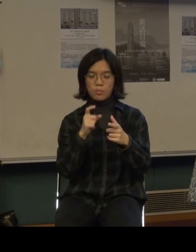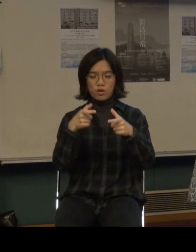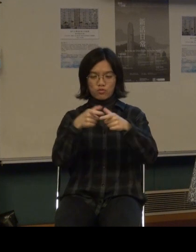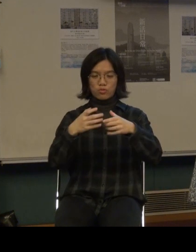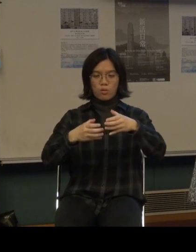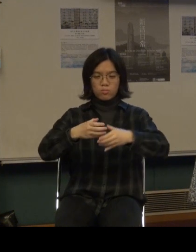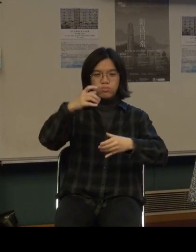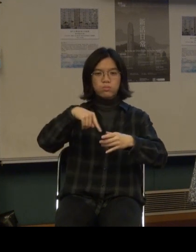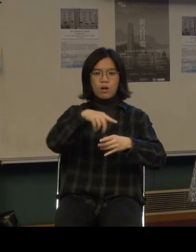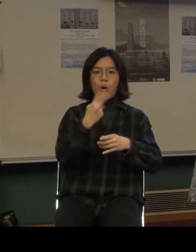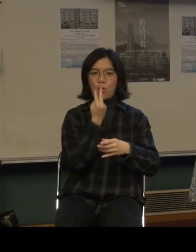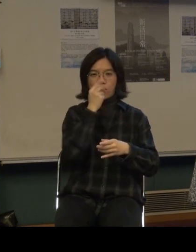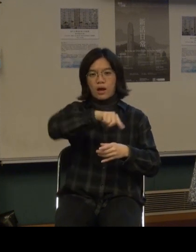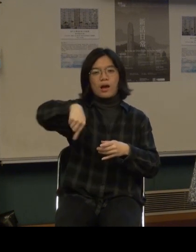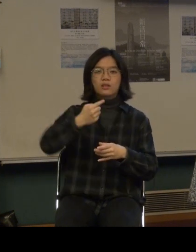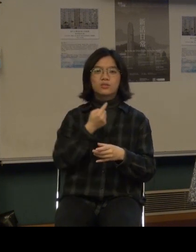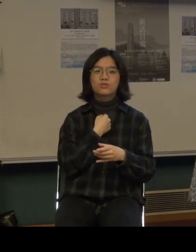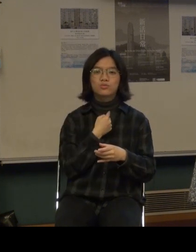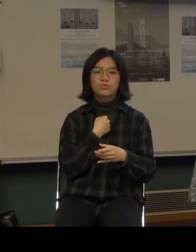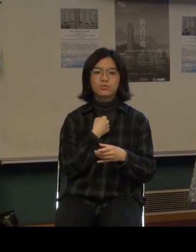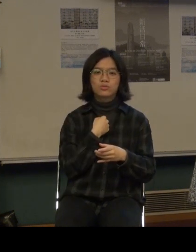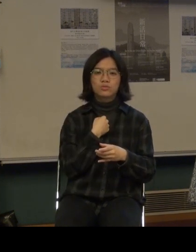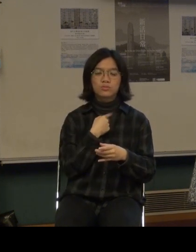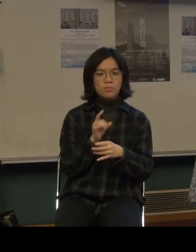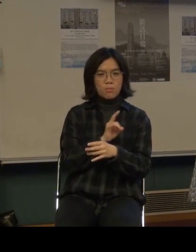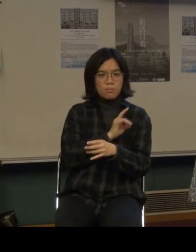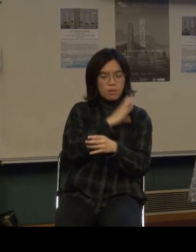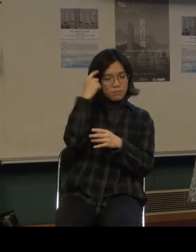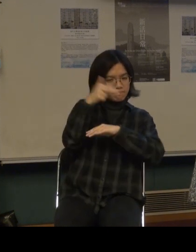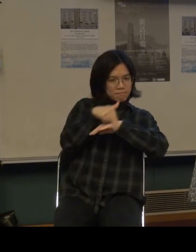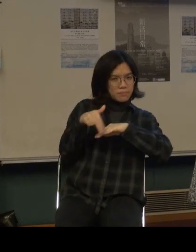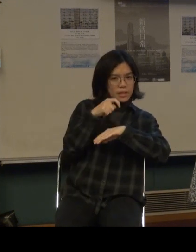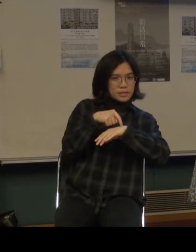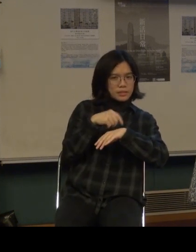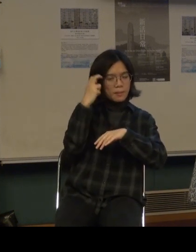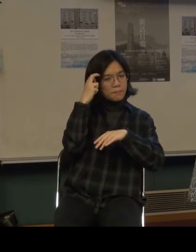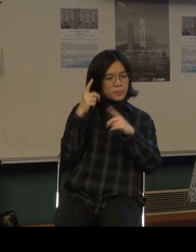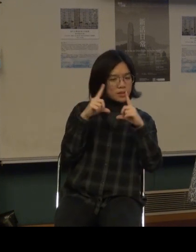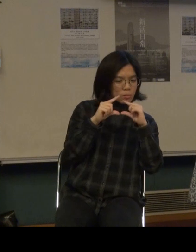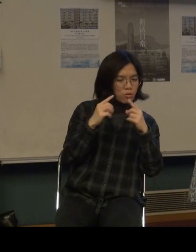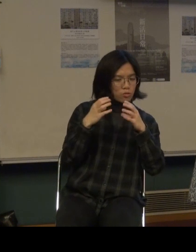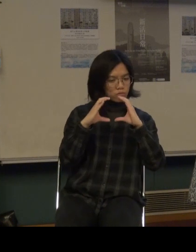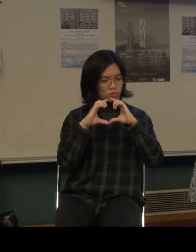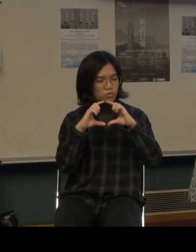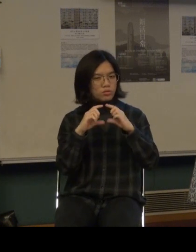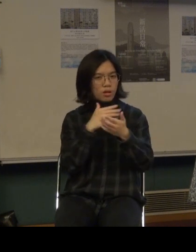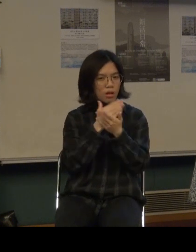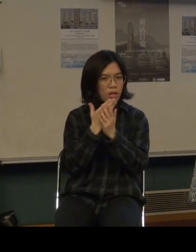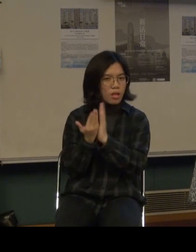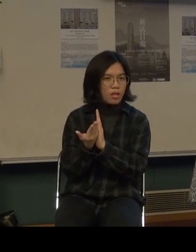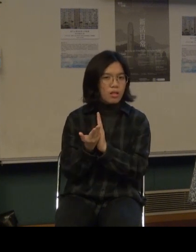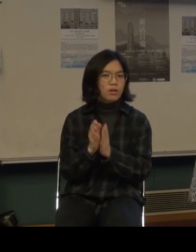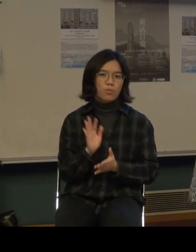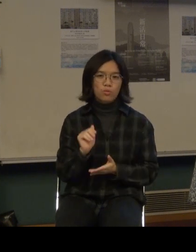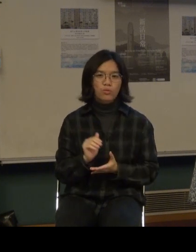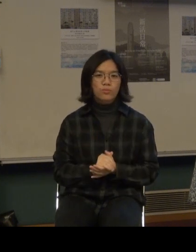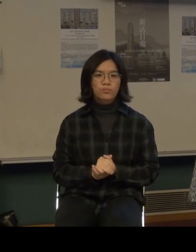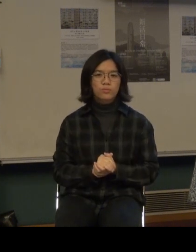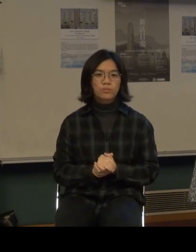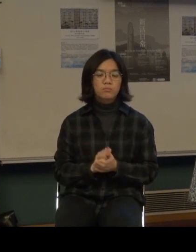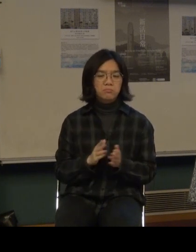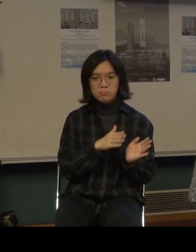何嘅規律啊，一啲幾何嘅手法咧。去規劃呢一等樓，又或者咧，即係呢個係去到一個巴